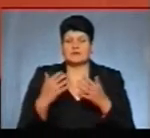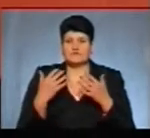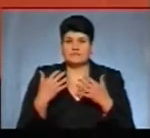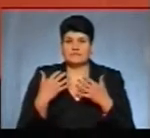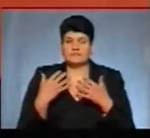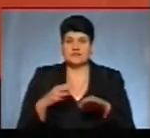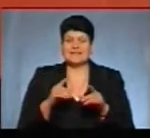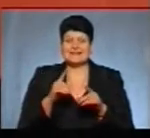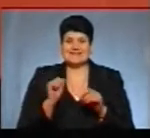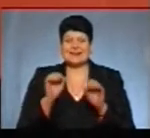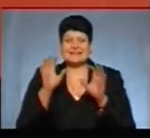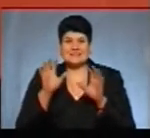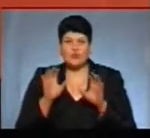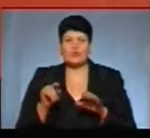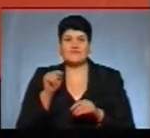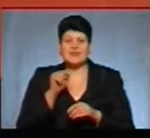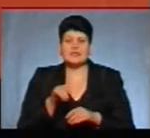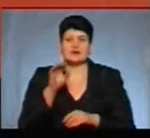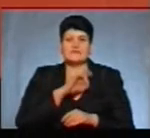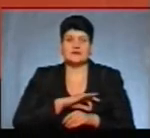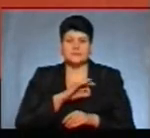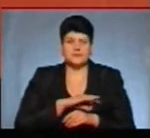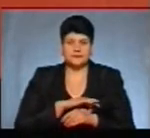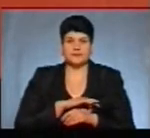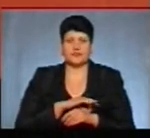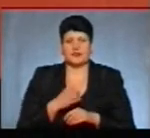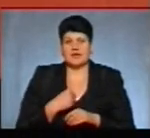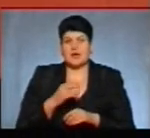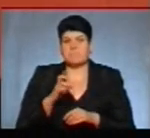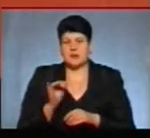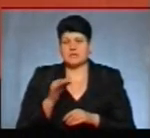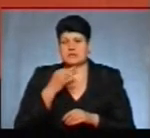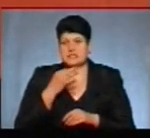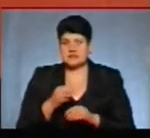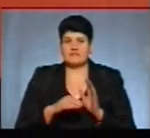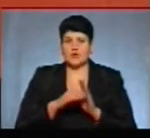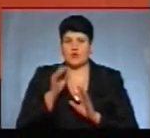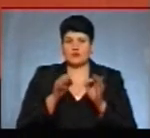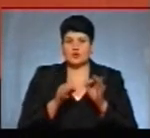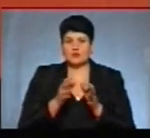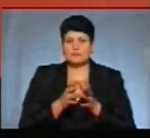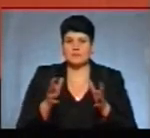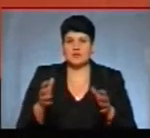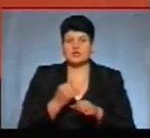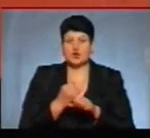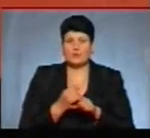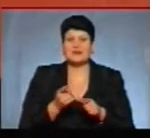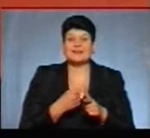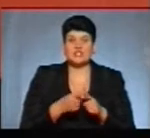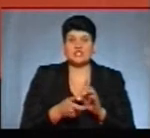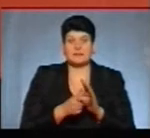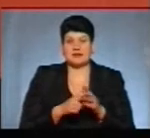за законів їх застосування. Хоча, я би сказав, Верховний суд зараз більше робить, ніж Кабінет міністрів